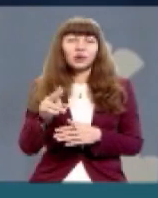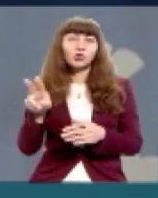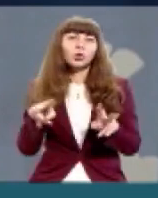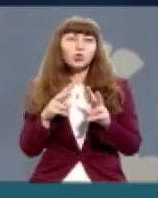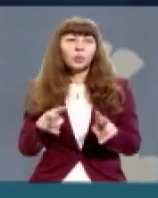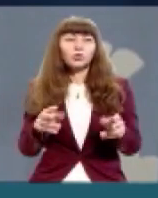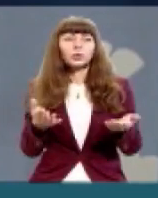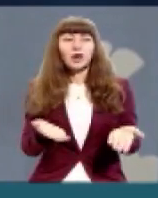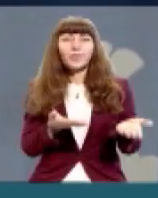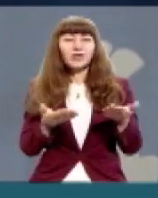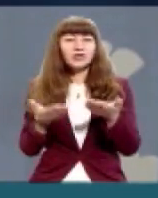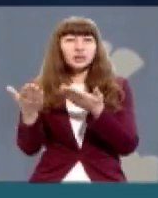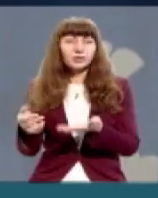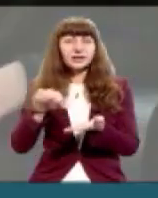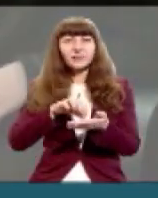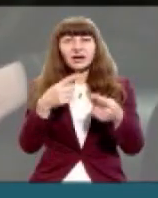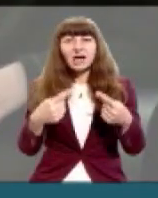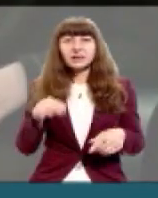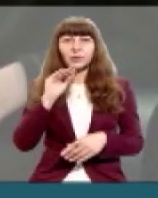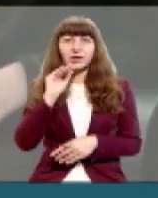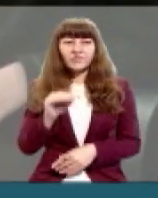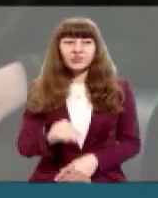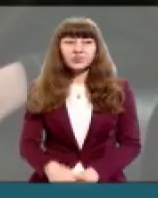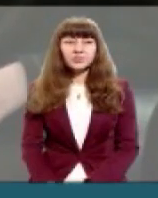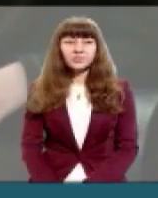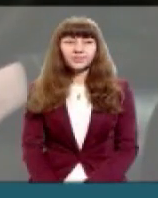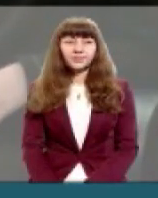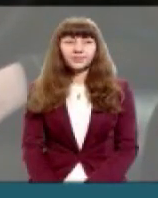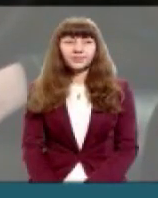приглашают представителей разных профессий. Айдана Папанина, Родион Бабич, телеканал «Костанай».